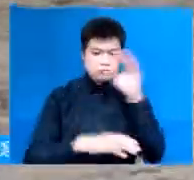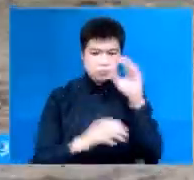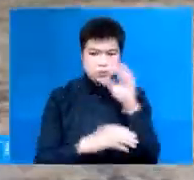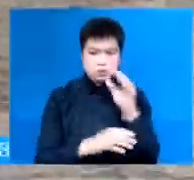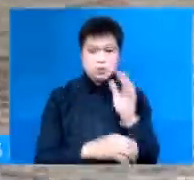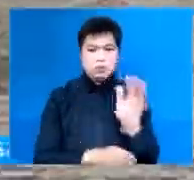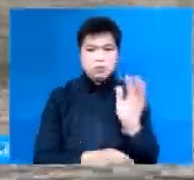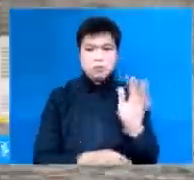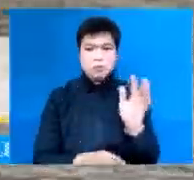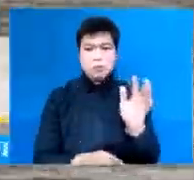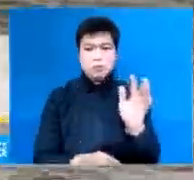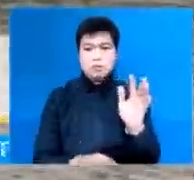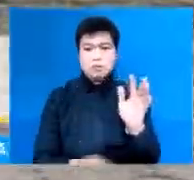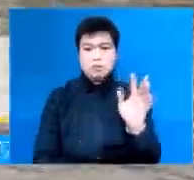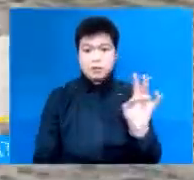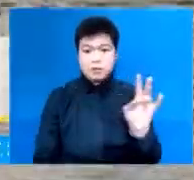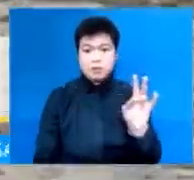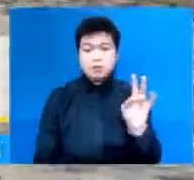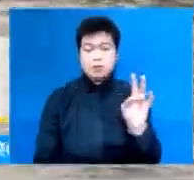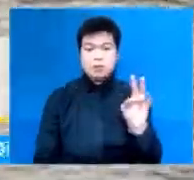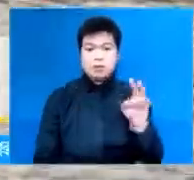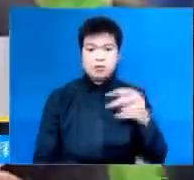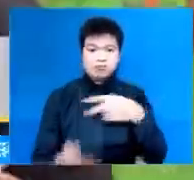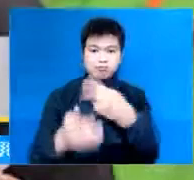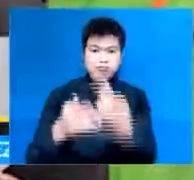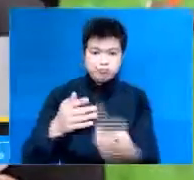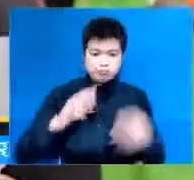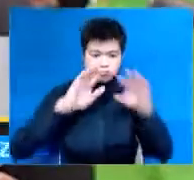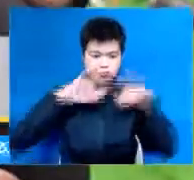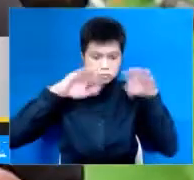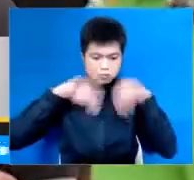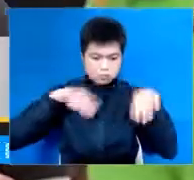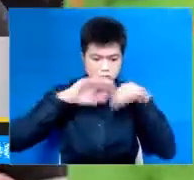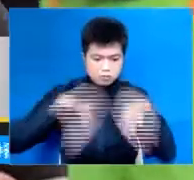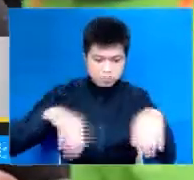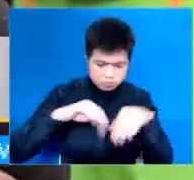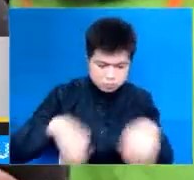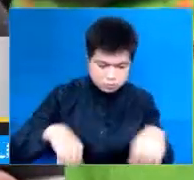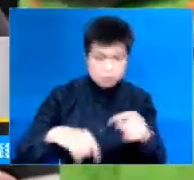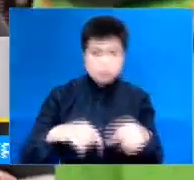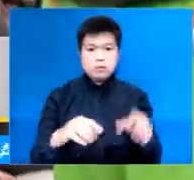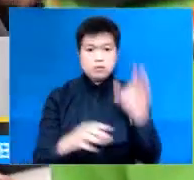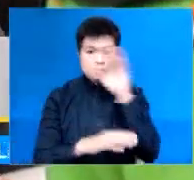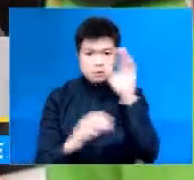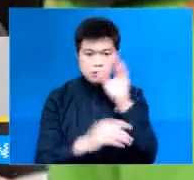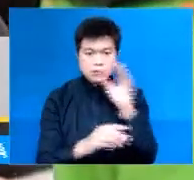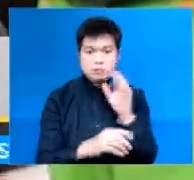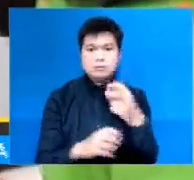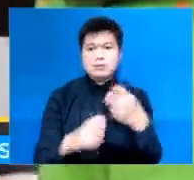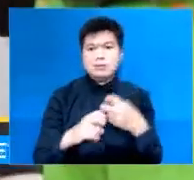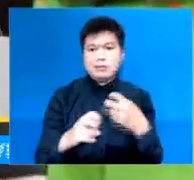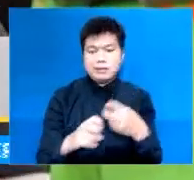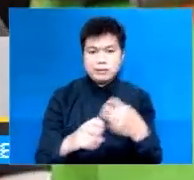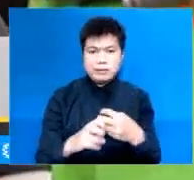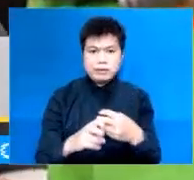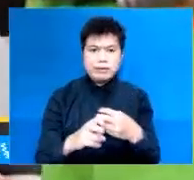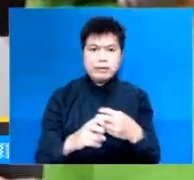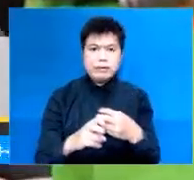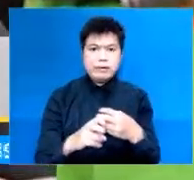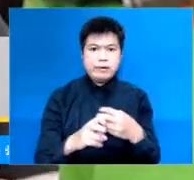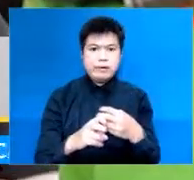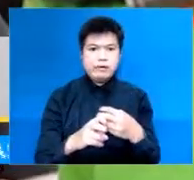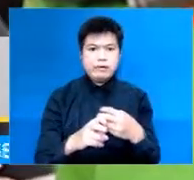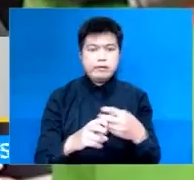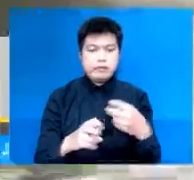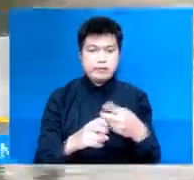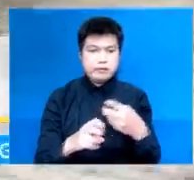at katawan ng mga biktima. Zero visibility talaga. Sobrang hirap sa hanapan ng mga